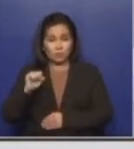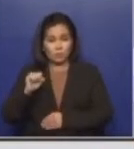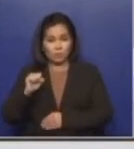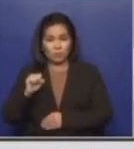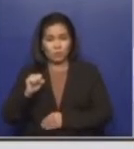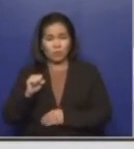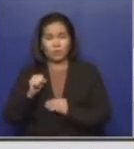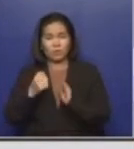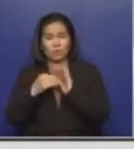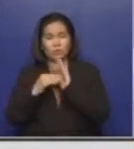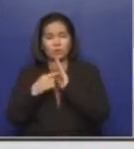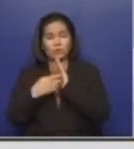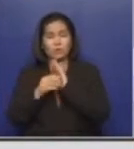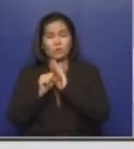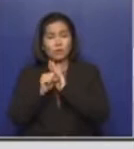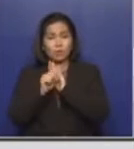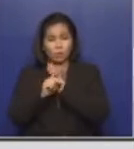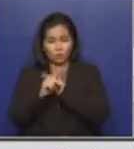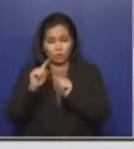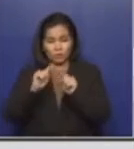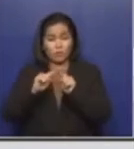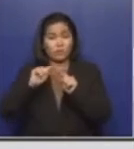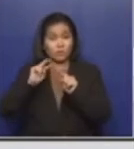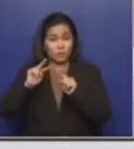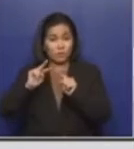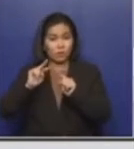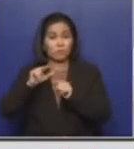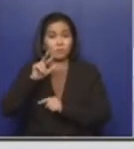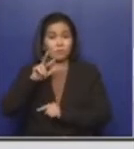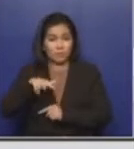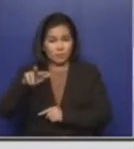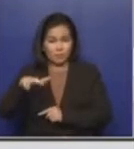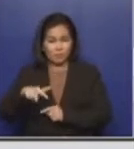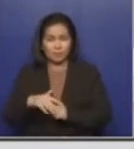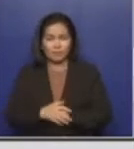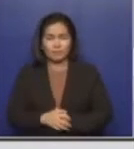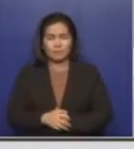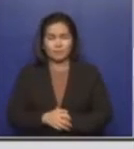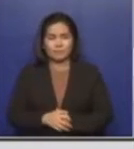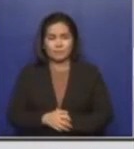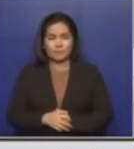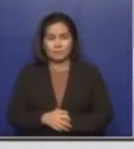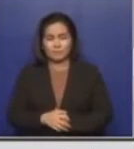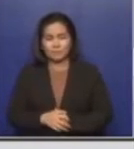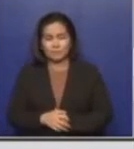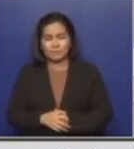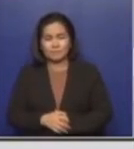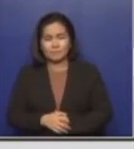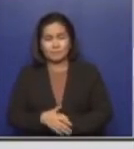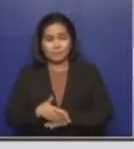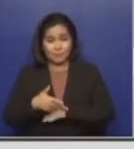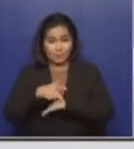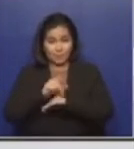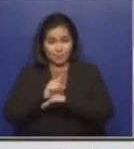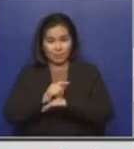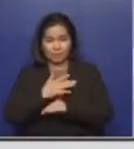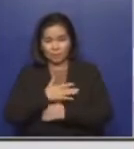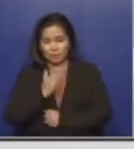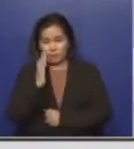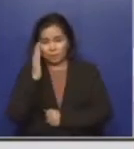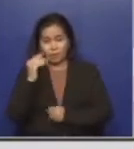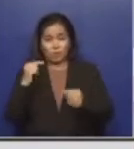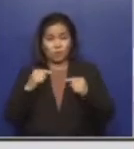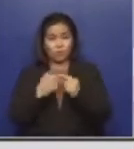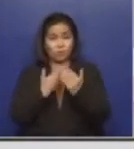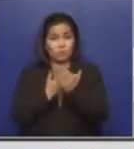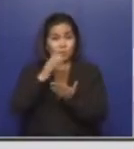กลนครเขต2พรรคเพื่อไทยท่านประธานครับผมขออนุญาตอภิปรายร่างงบประมาณ